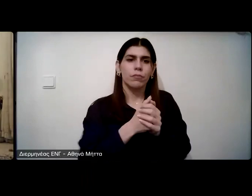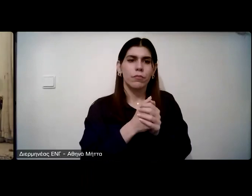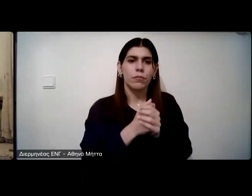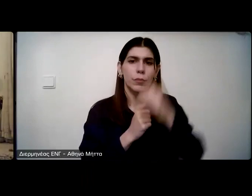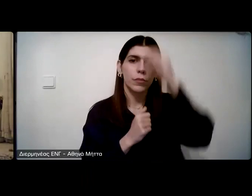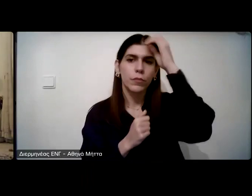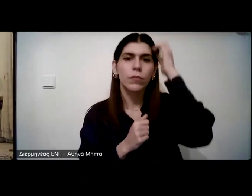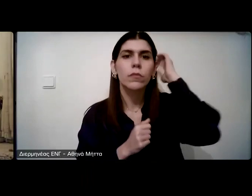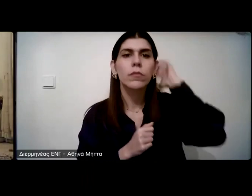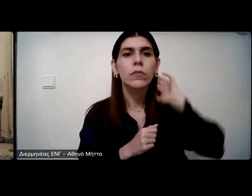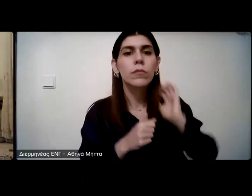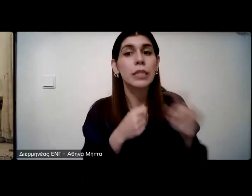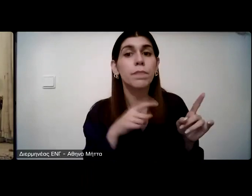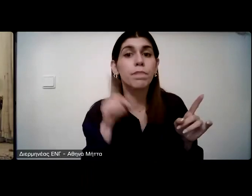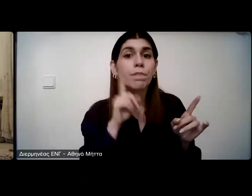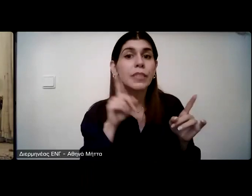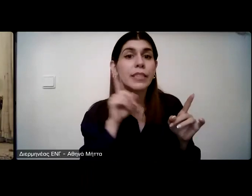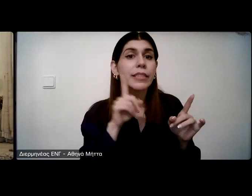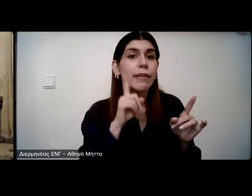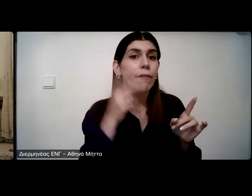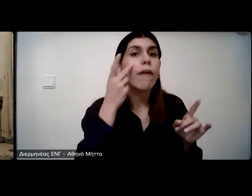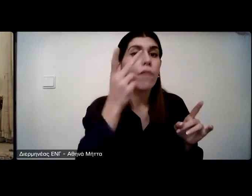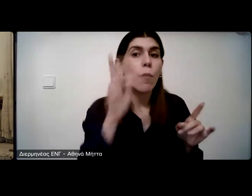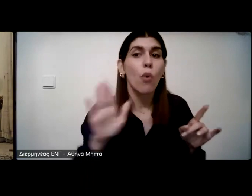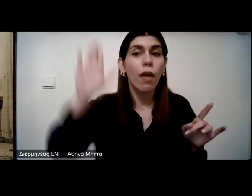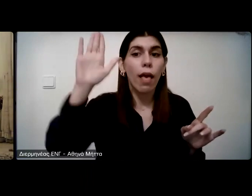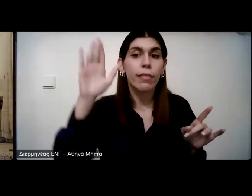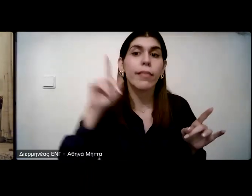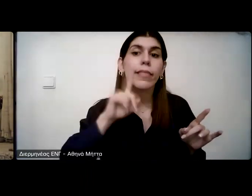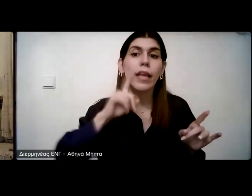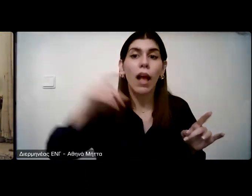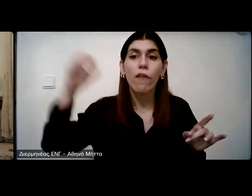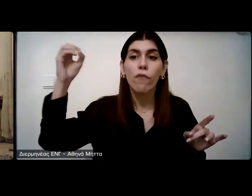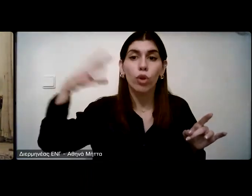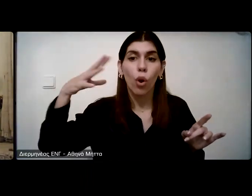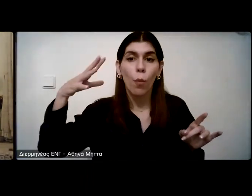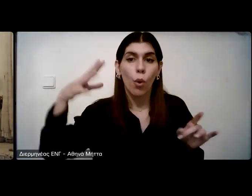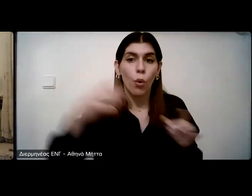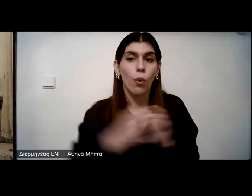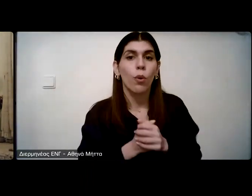κυρία Φωτοπούλου, βλέπω ένα χεράκι από την κυρία Φωτοπούλου. Ναι,